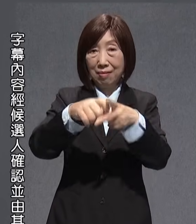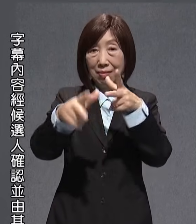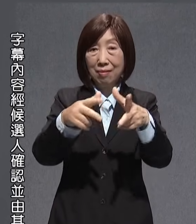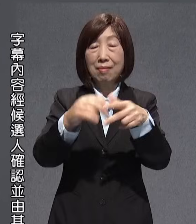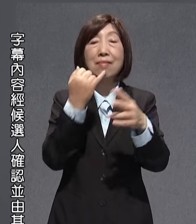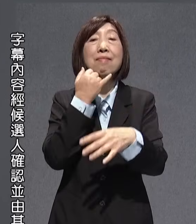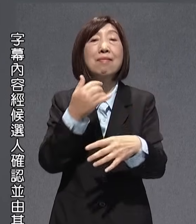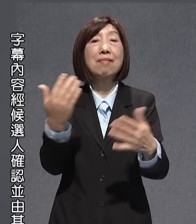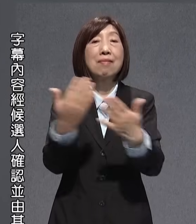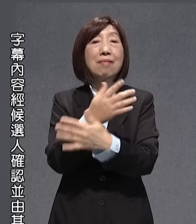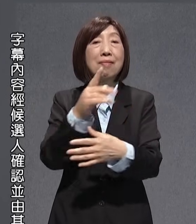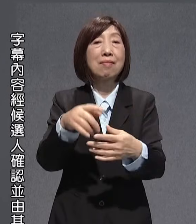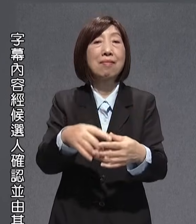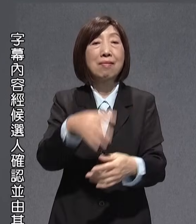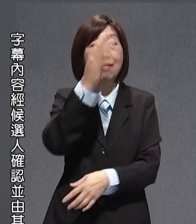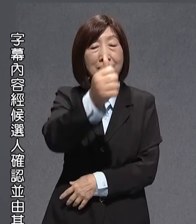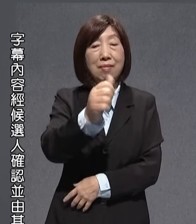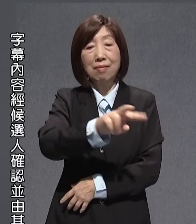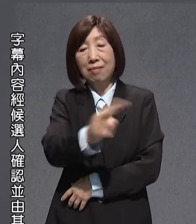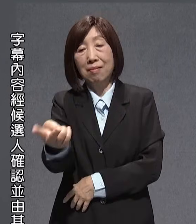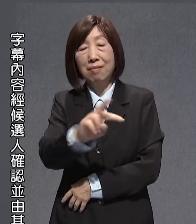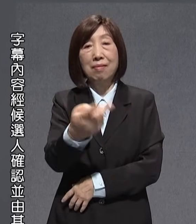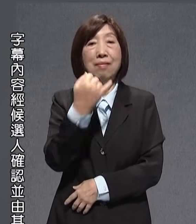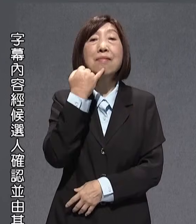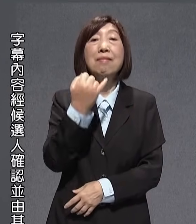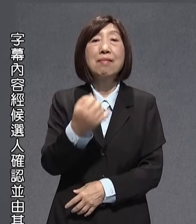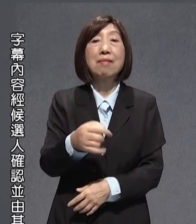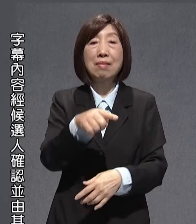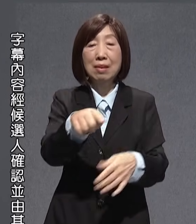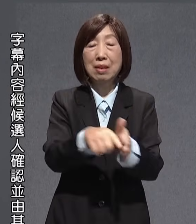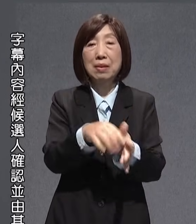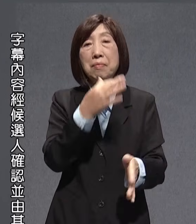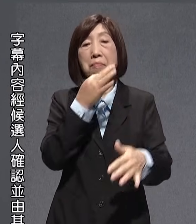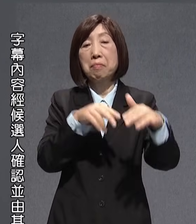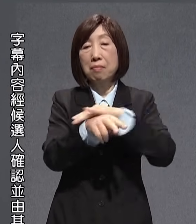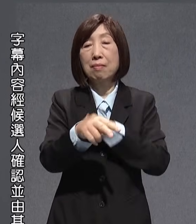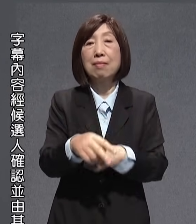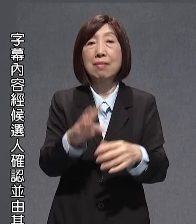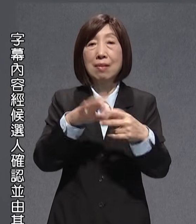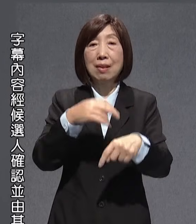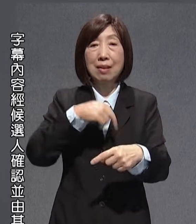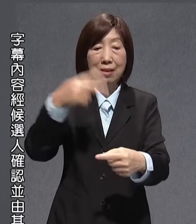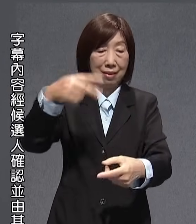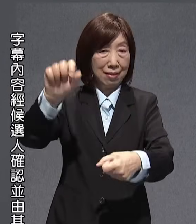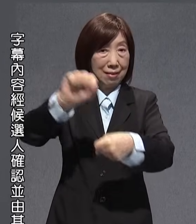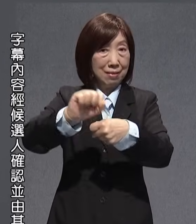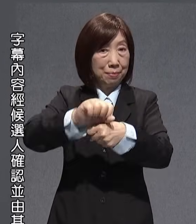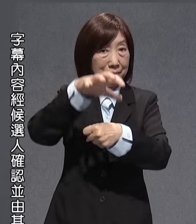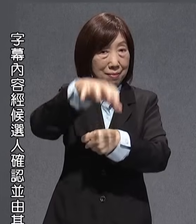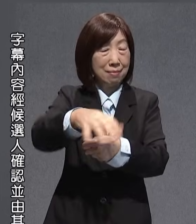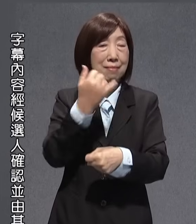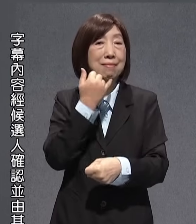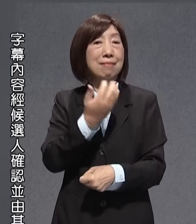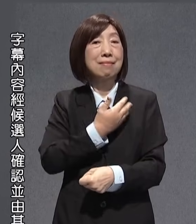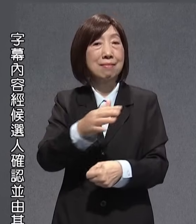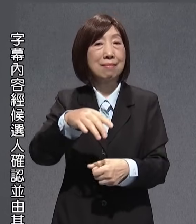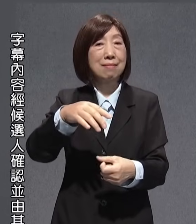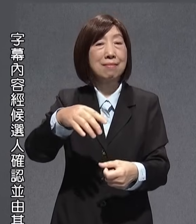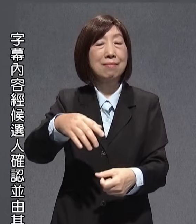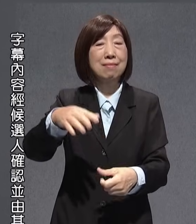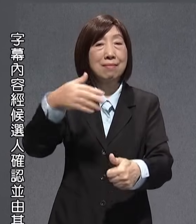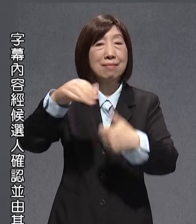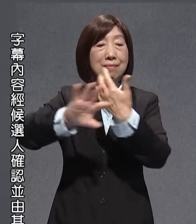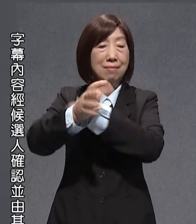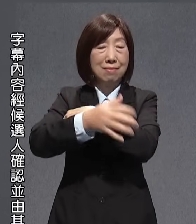雇主，这减少移工逃跑的动机。我们要建立国家的征聘平台，让移工的引入更公开透